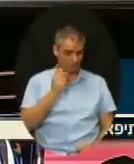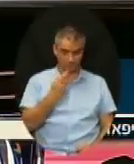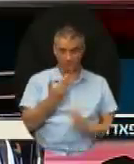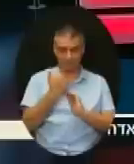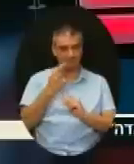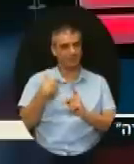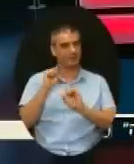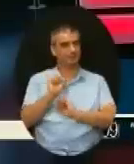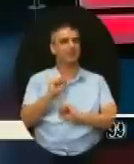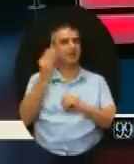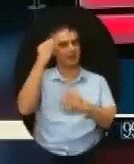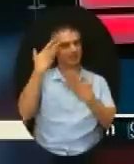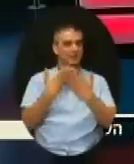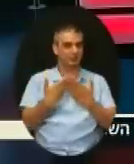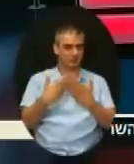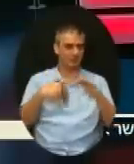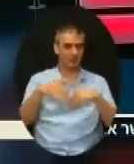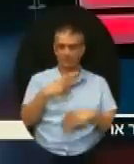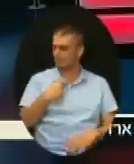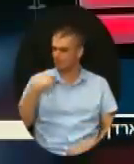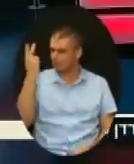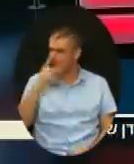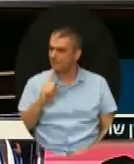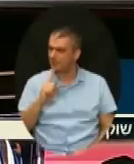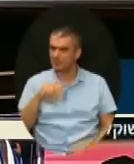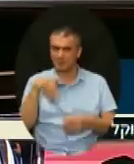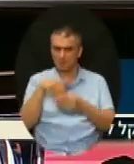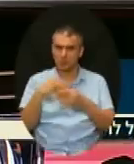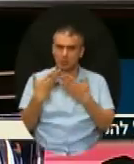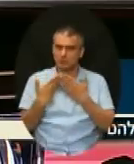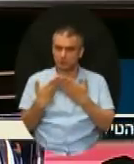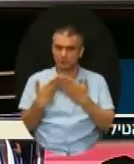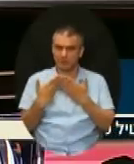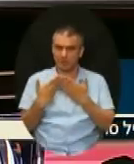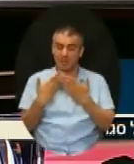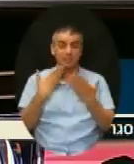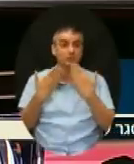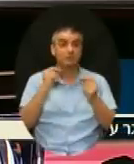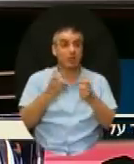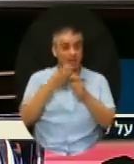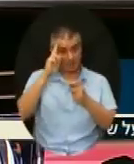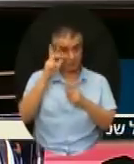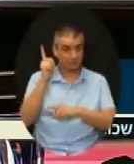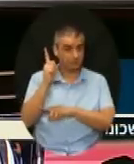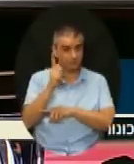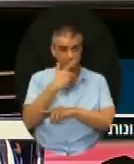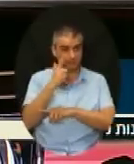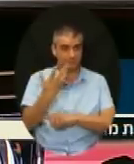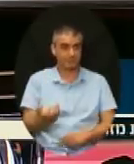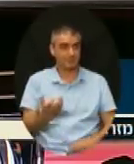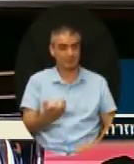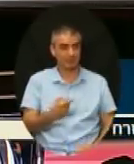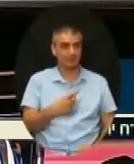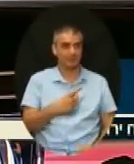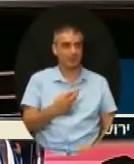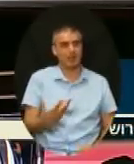הוא בא לחזק את תלמידי הישיבה ברחוב הגיא. אגב, אני לא הבנתי, בתוך ישיבת סיעת הליכוד, מישהו מצלם צילום? לא, זה לא צילום. זה